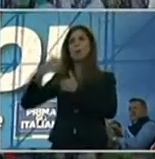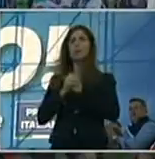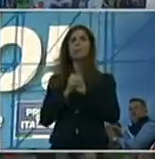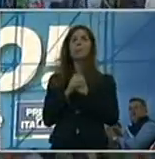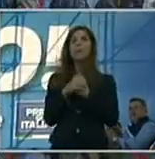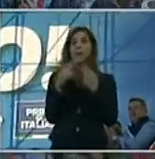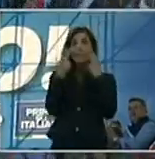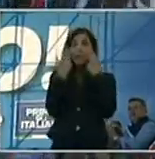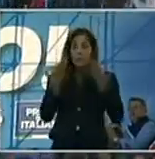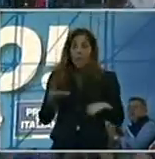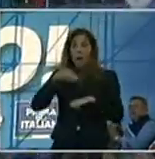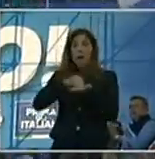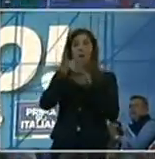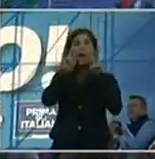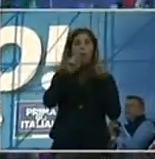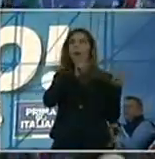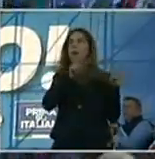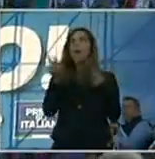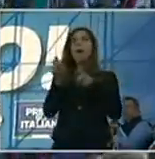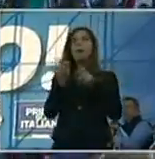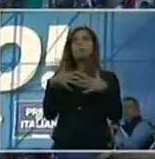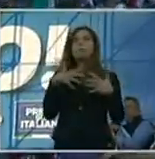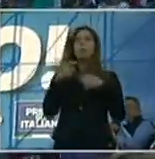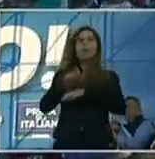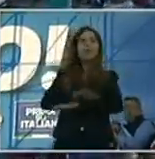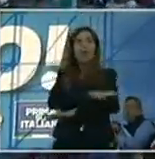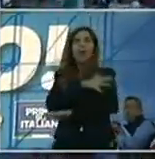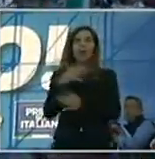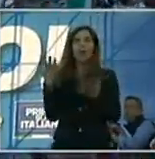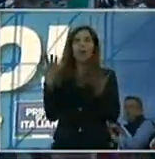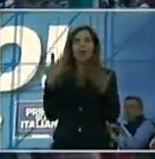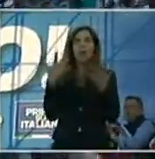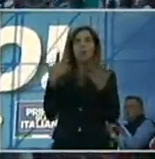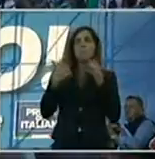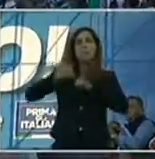Vedervi da qua è un'emozione senza precedenti.